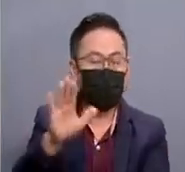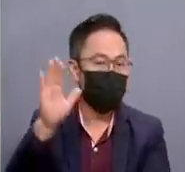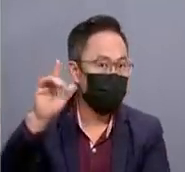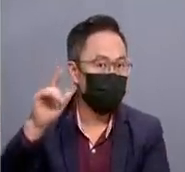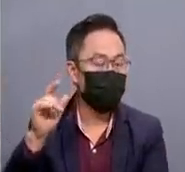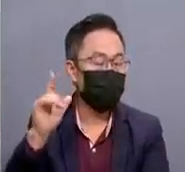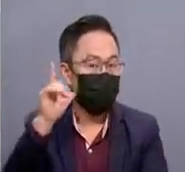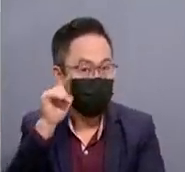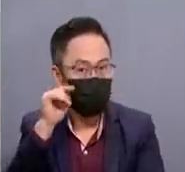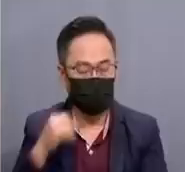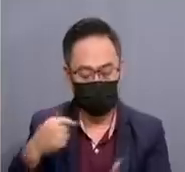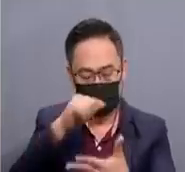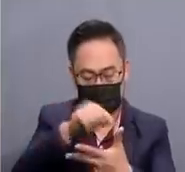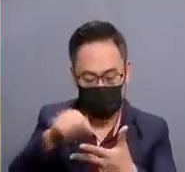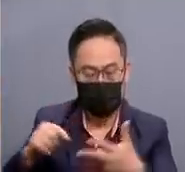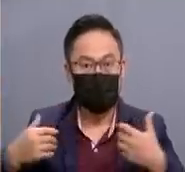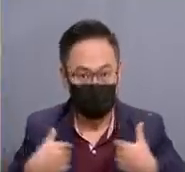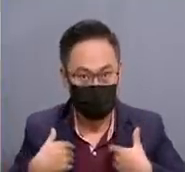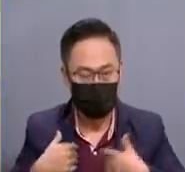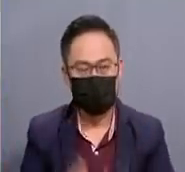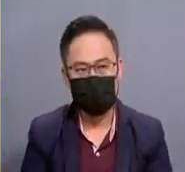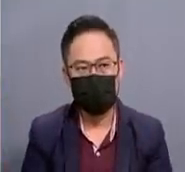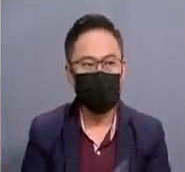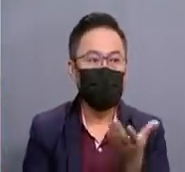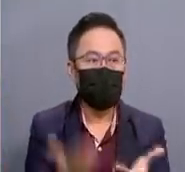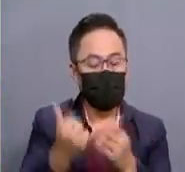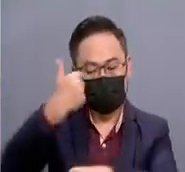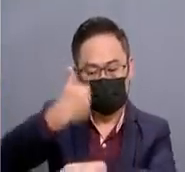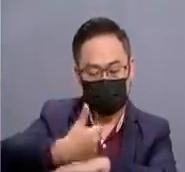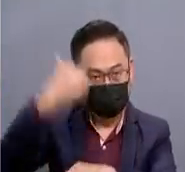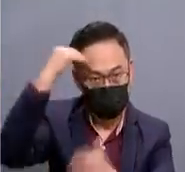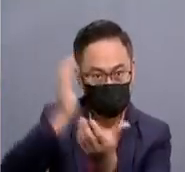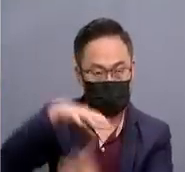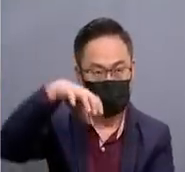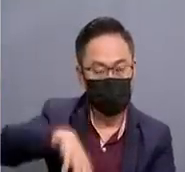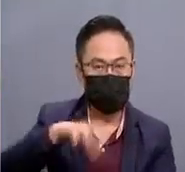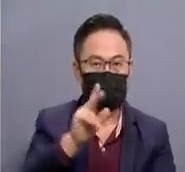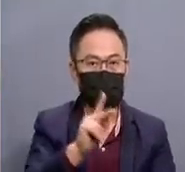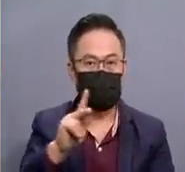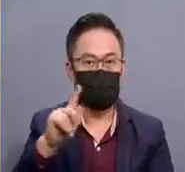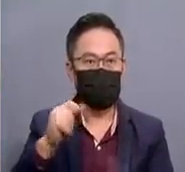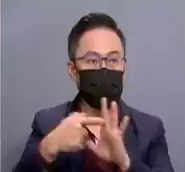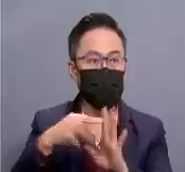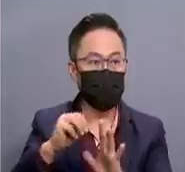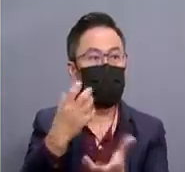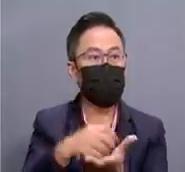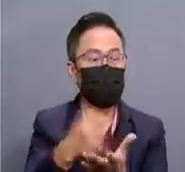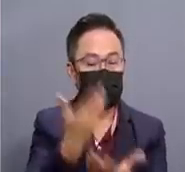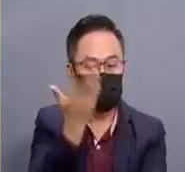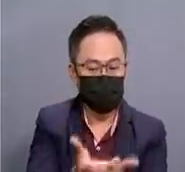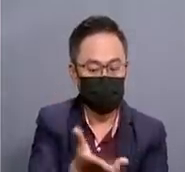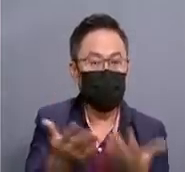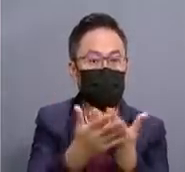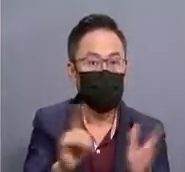แล้วก็แม่น้องชมพู่แล้วก ็ขณะที่พันตำรวจโทสุริยานพกรีกำแหงสารวัตรใหญ่สภ.กกตูมให้ข้อมูลครับว่าการให้ประกันตัวผู้ต้อง